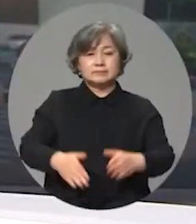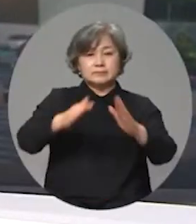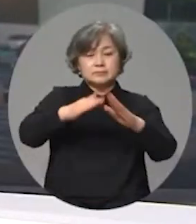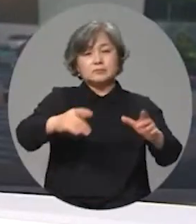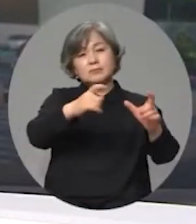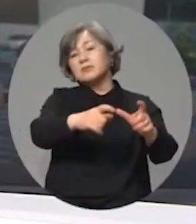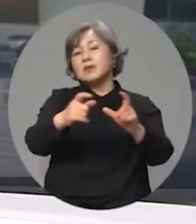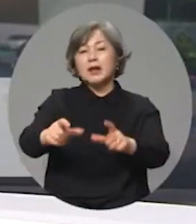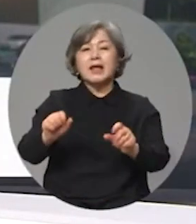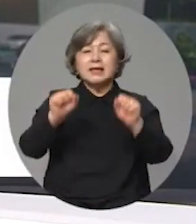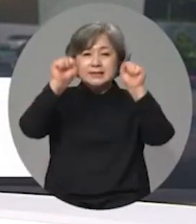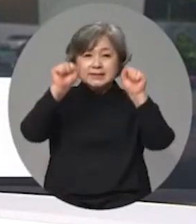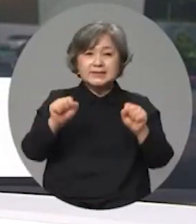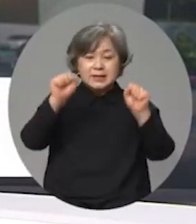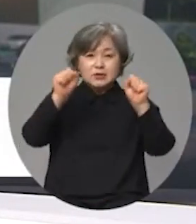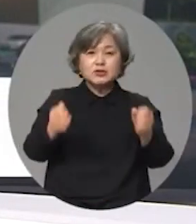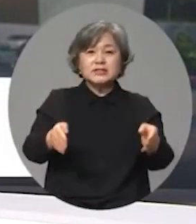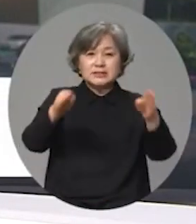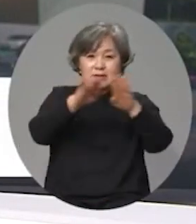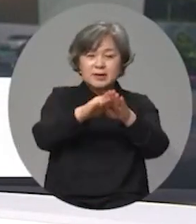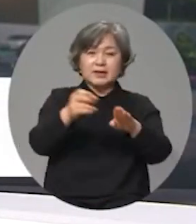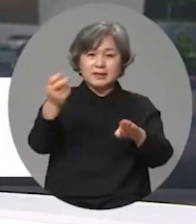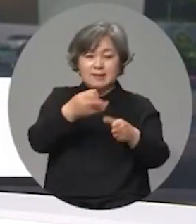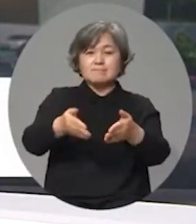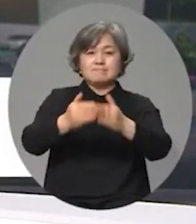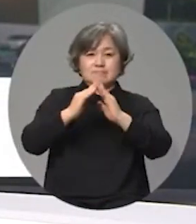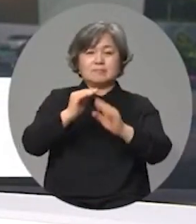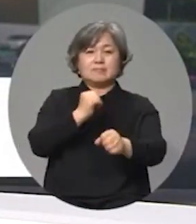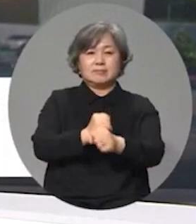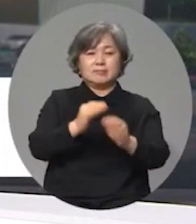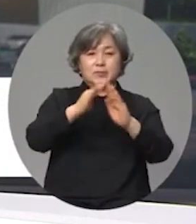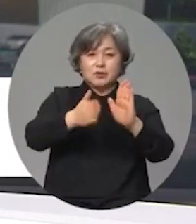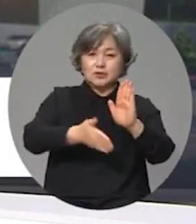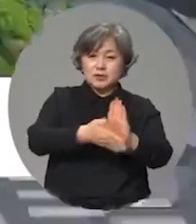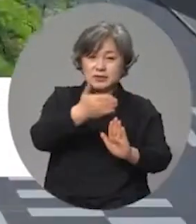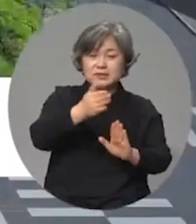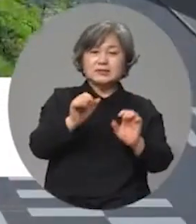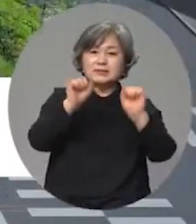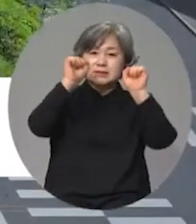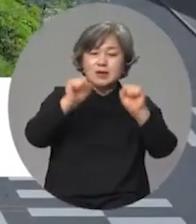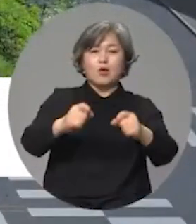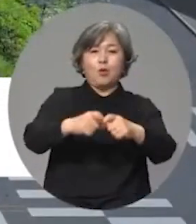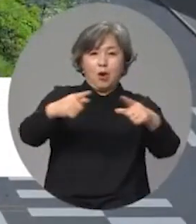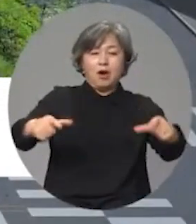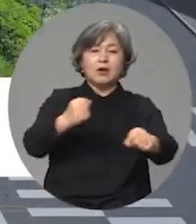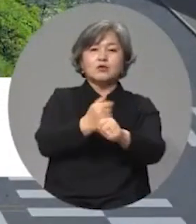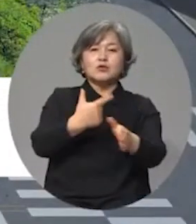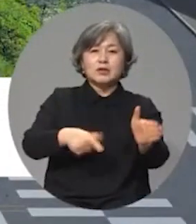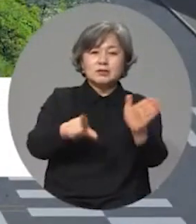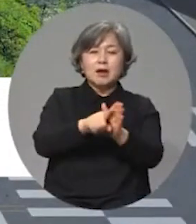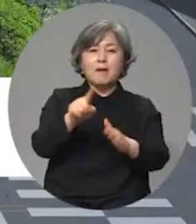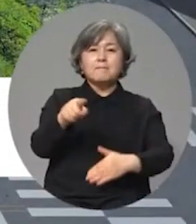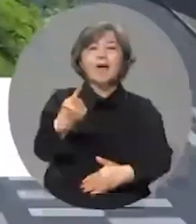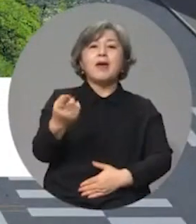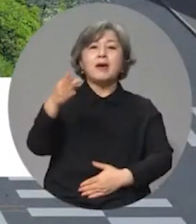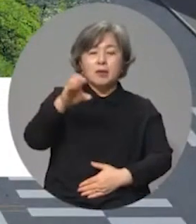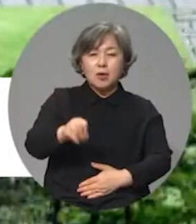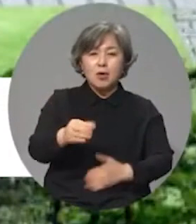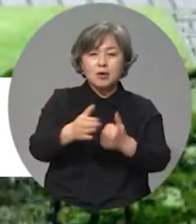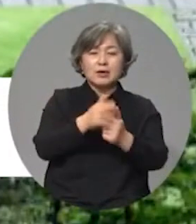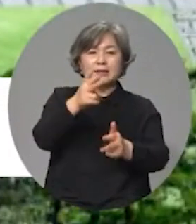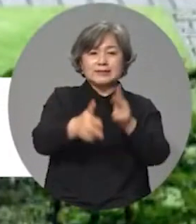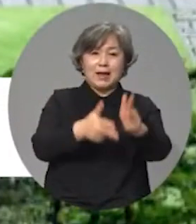전주 지역의 체육시설이 이 따라서 조성됩니다 전주시에 따르면 체육 시설 확충을 위해 각각 100억 원 안팎에